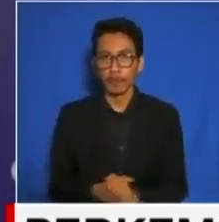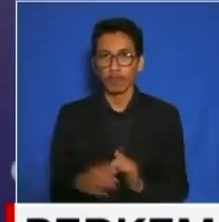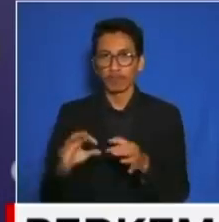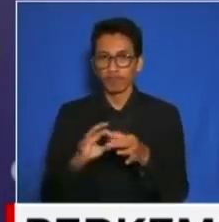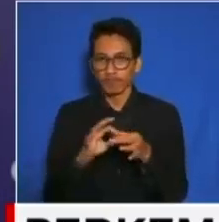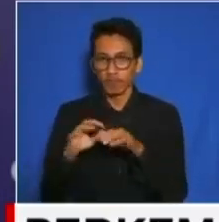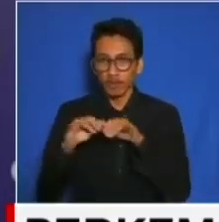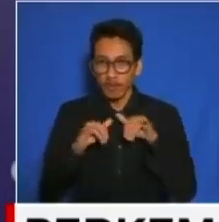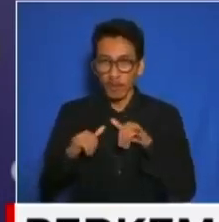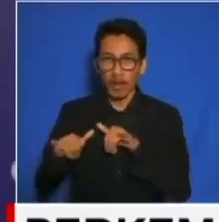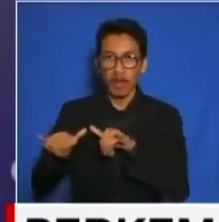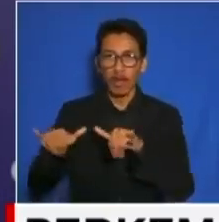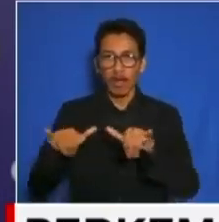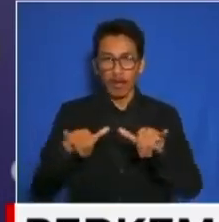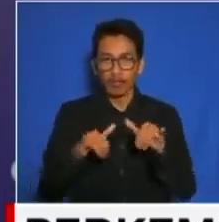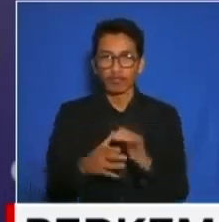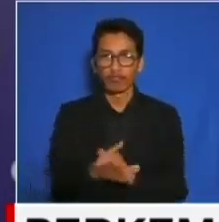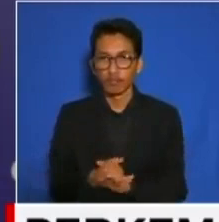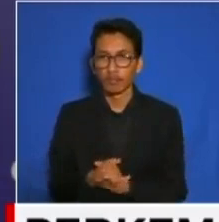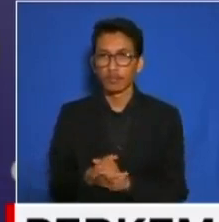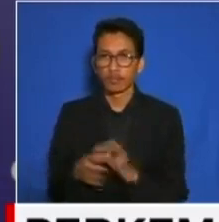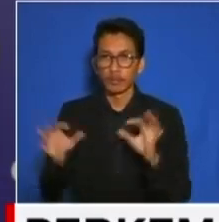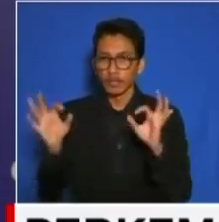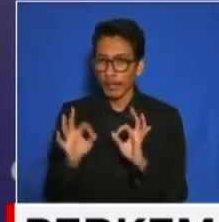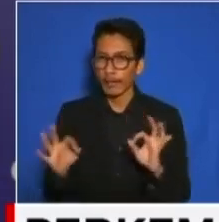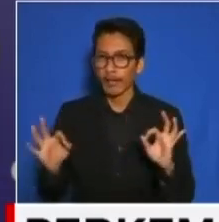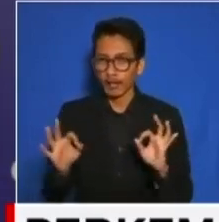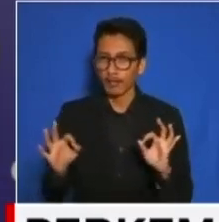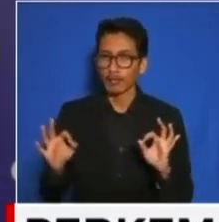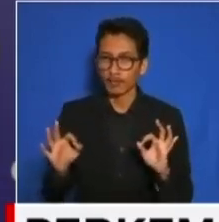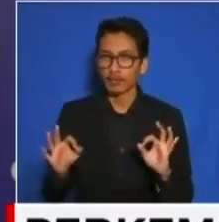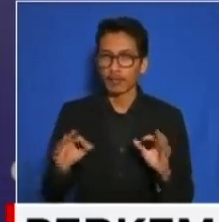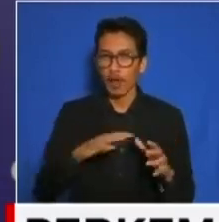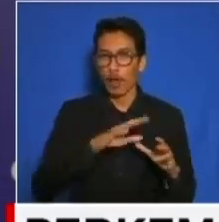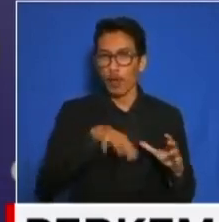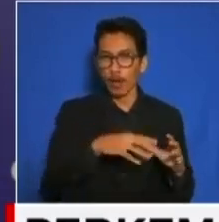Bertekad kita untuk menjadi teladan dalam menyelamatkan keluarga kita,